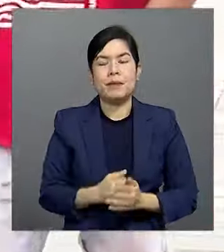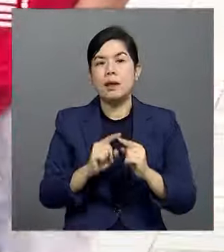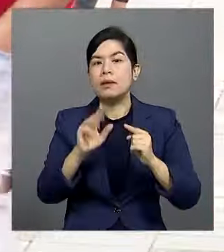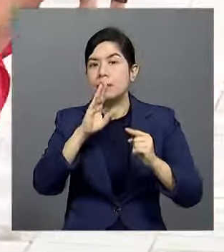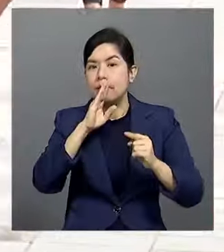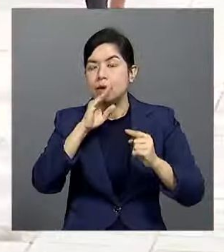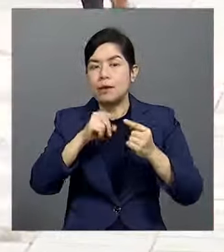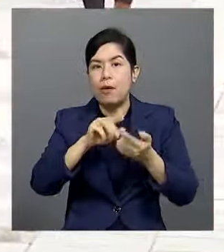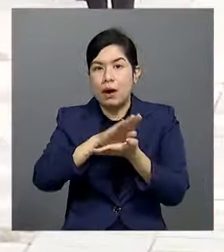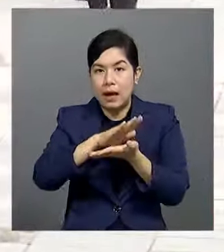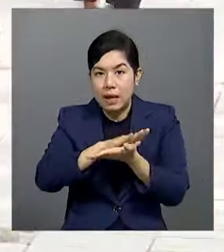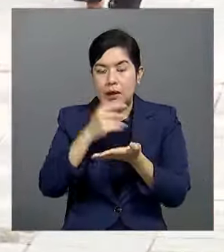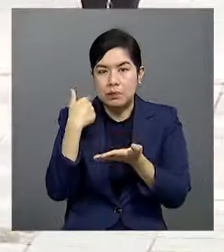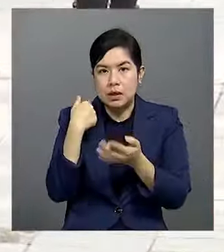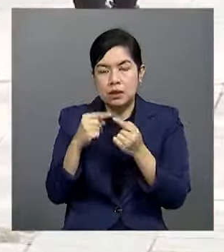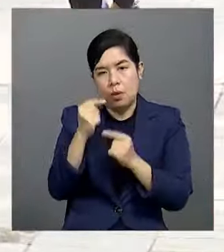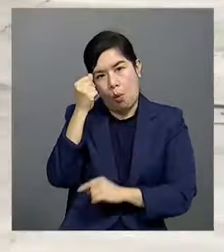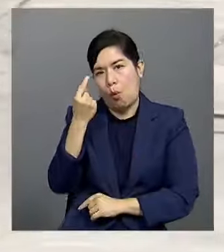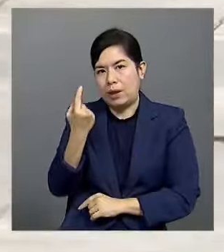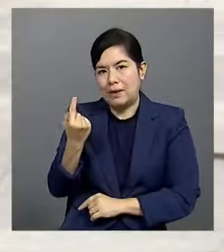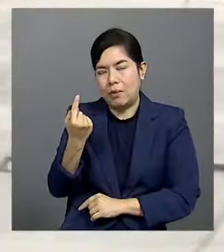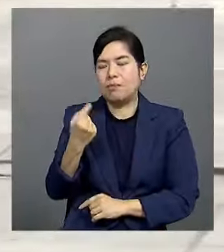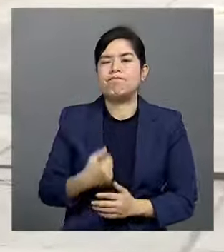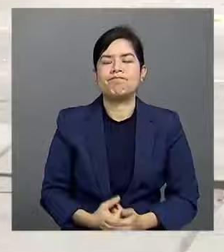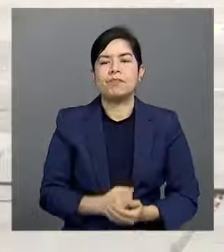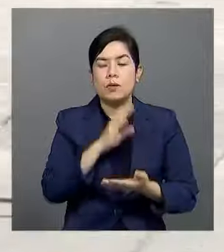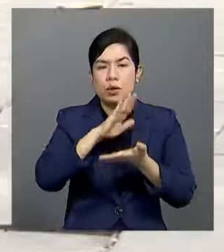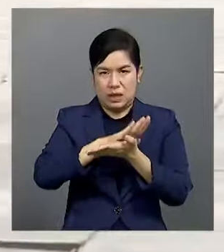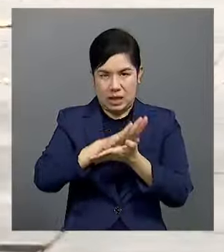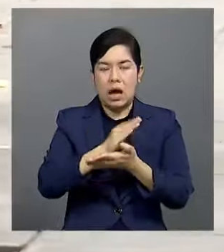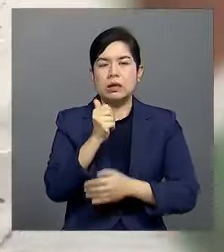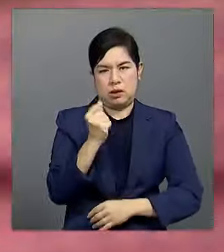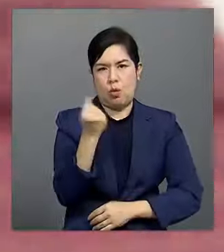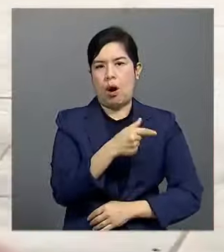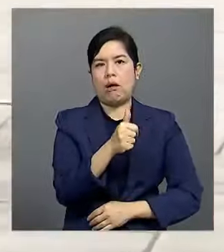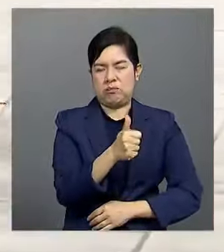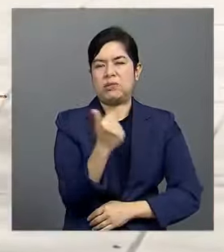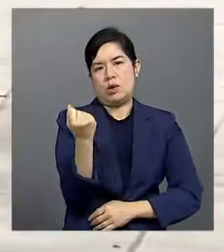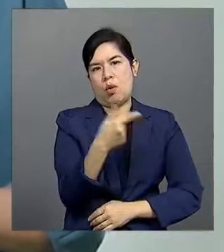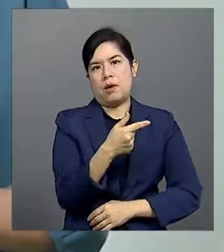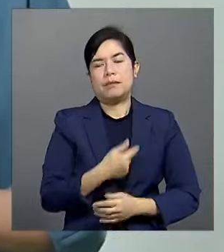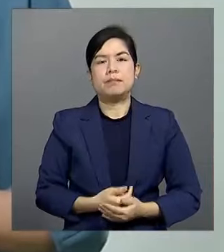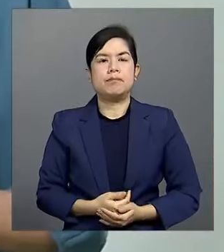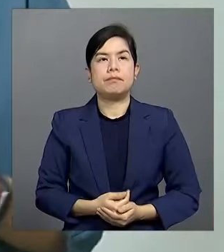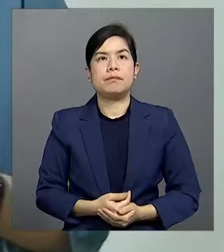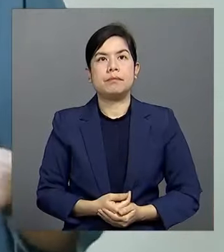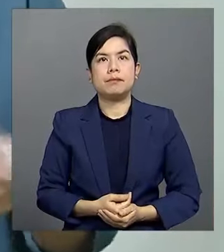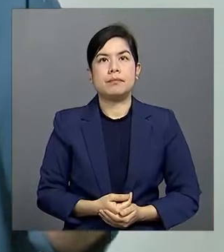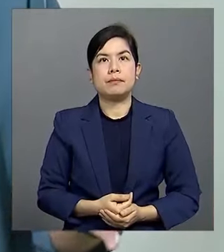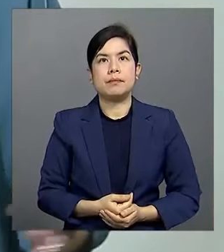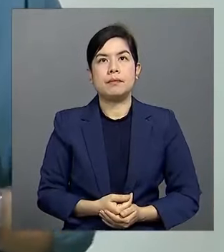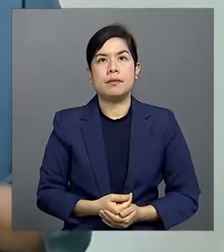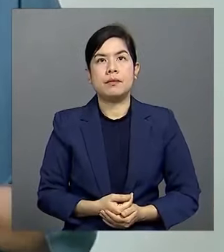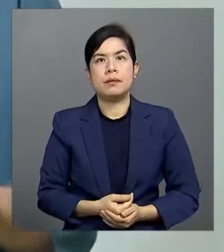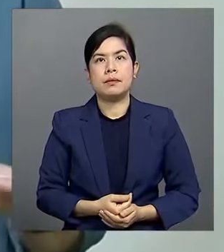1วันมันก็ไปแล้วนะคะจริงๆแล้วกระดาษเนี่ยก็ดีกว่าลังกระดาษพวกนี้ค่ะหรือพวกอื่นแต่ว่าพวกสแตนเล